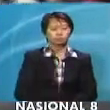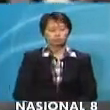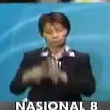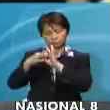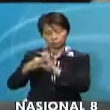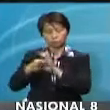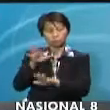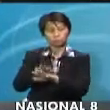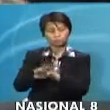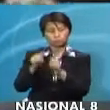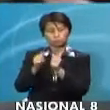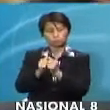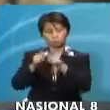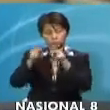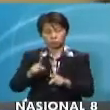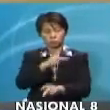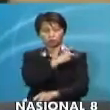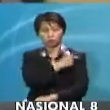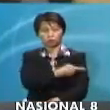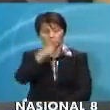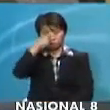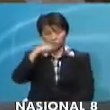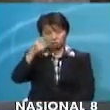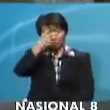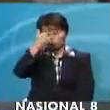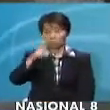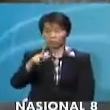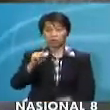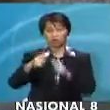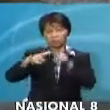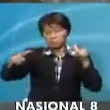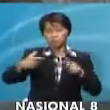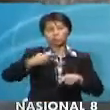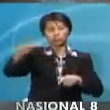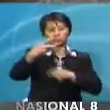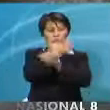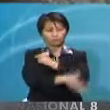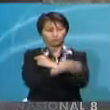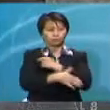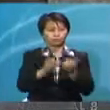Kerjasama turut diperhebat dengan pihak berkuasa Thailand kerana ia adalah kes besar melibatkan kedua-dua negara. Dato' Dr.